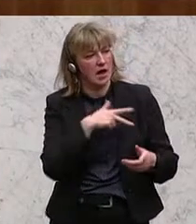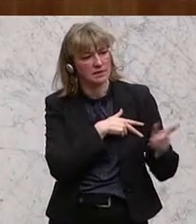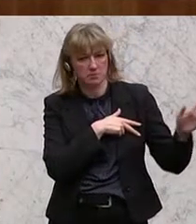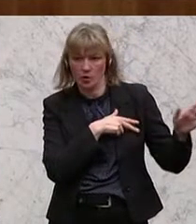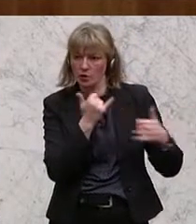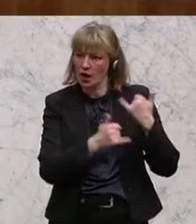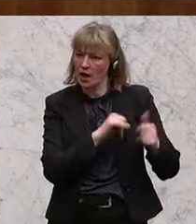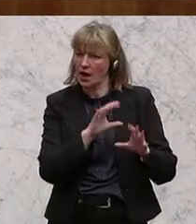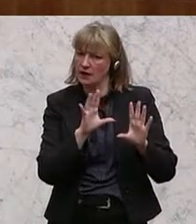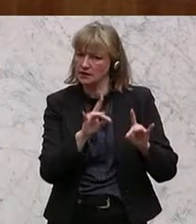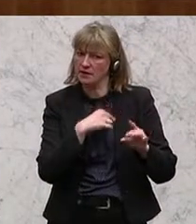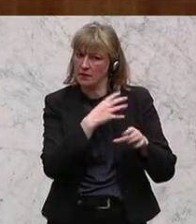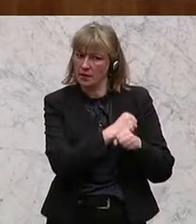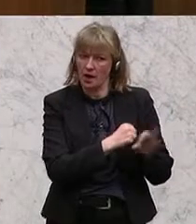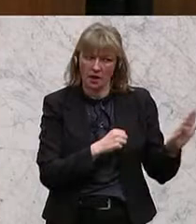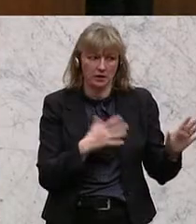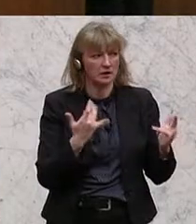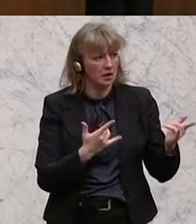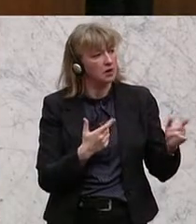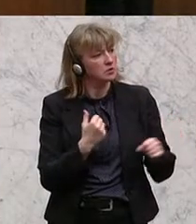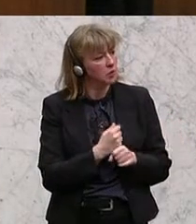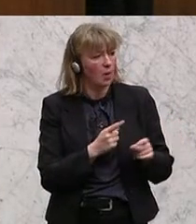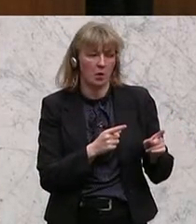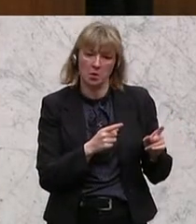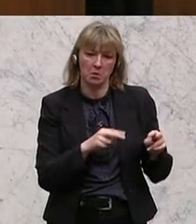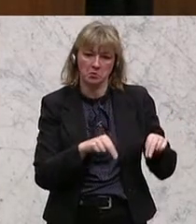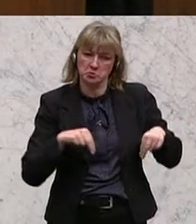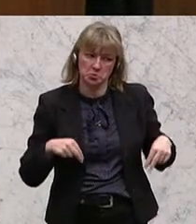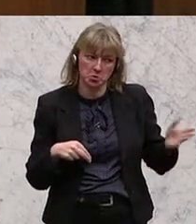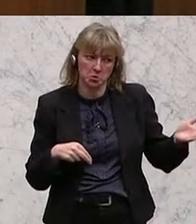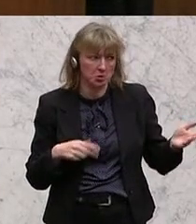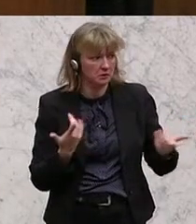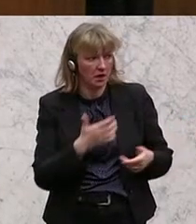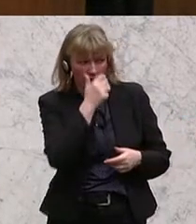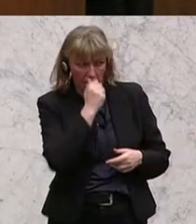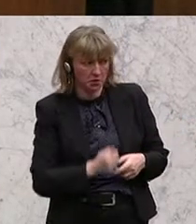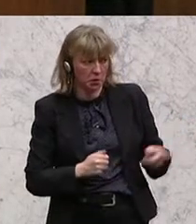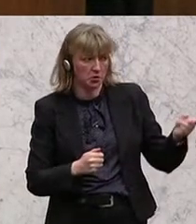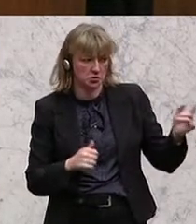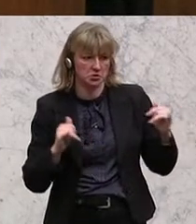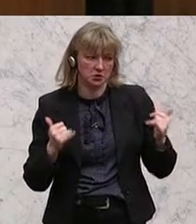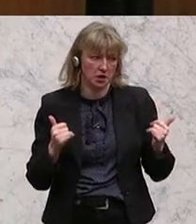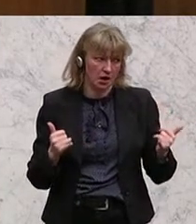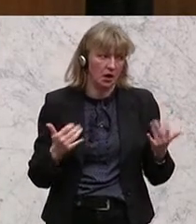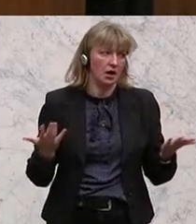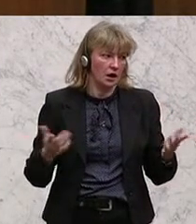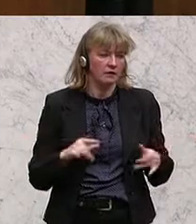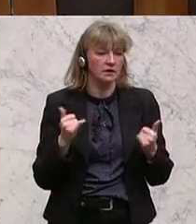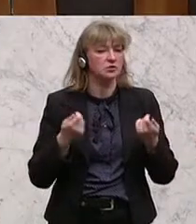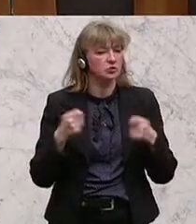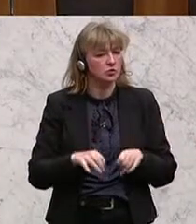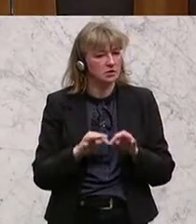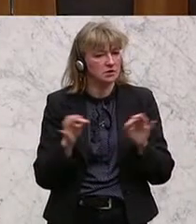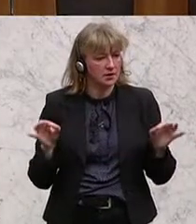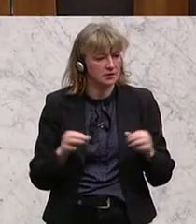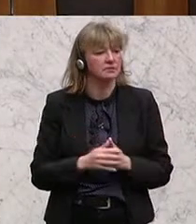SPÖ jahrzehntelang beibehalten hat und jetzt offenbar abgeht, das ist eher enttäuschend. Vielleicht findet die SPÖ beim Schlusssatz, Herr